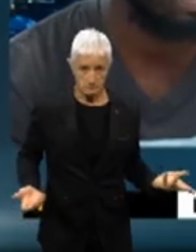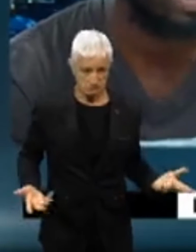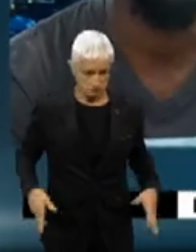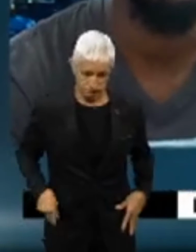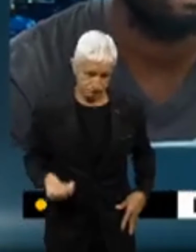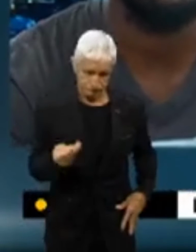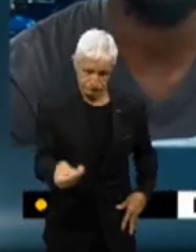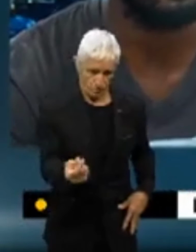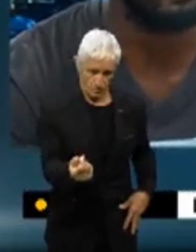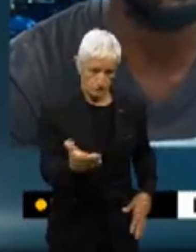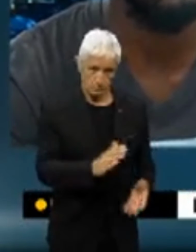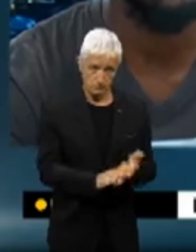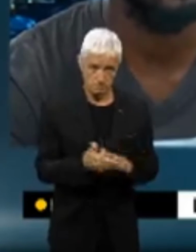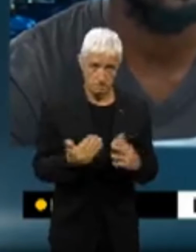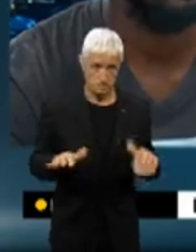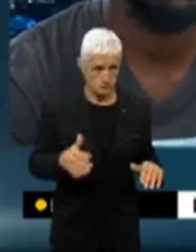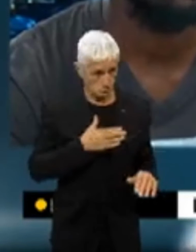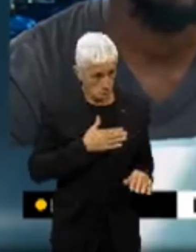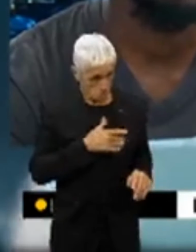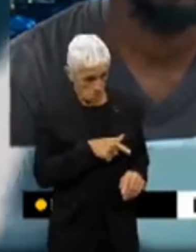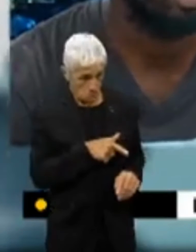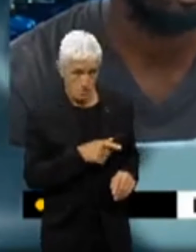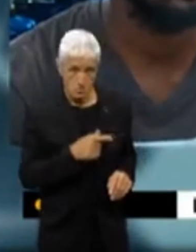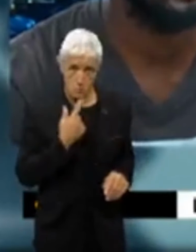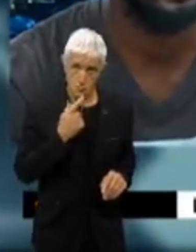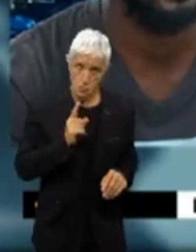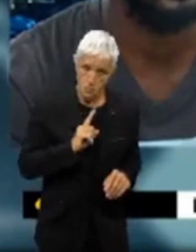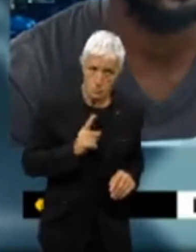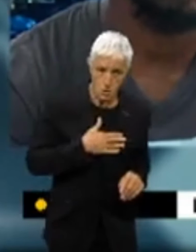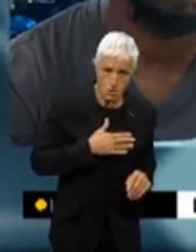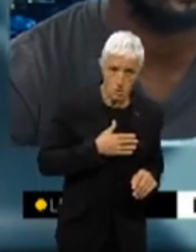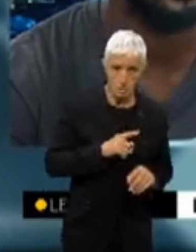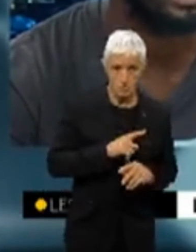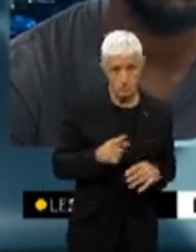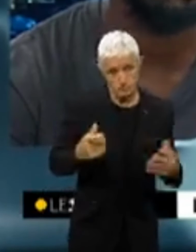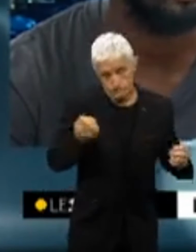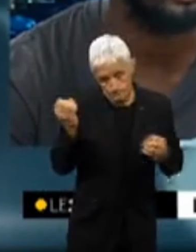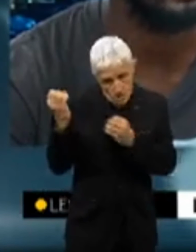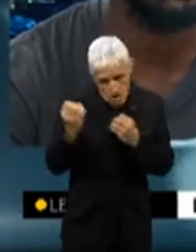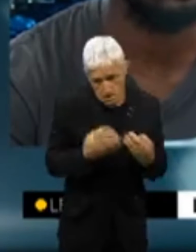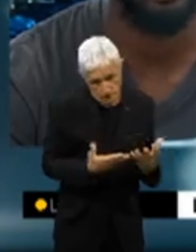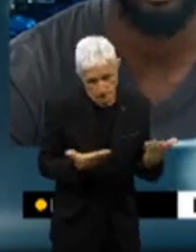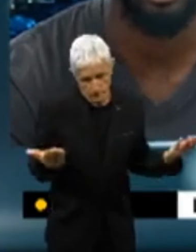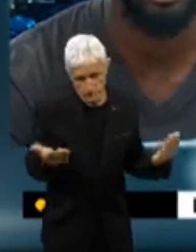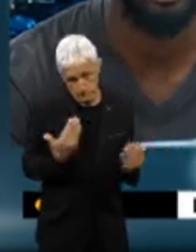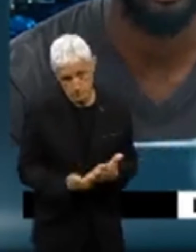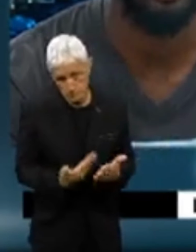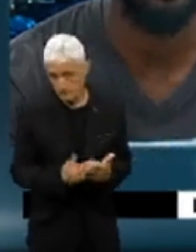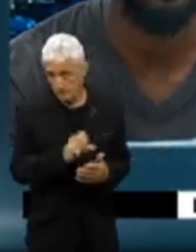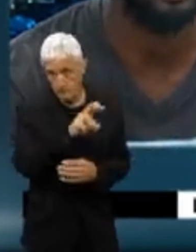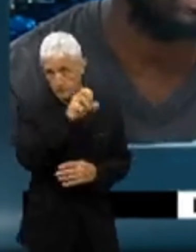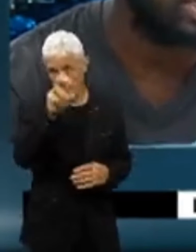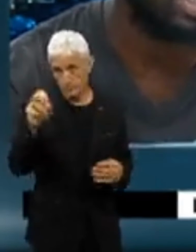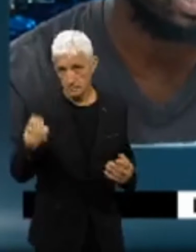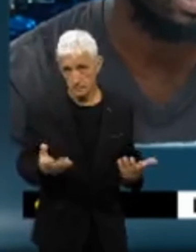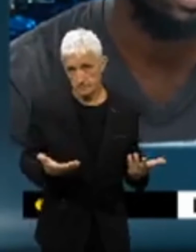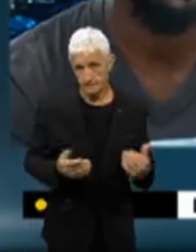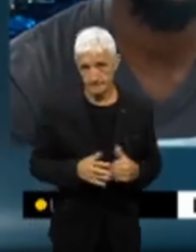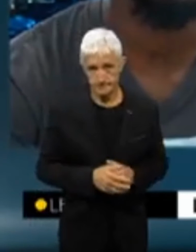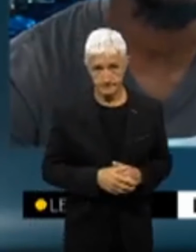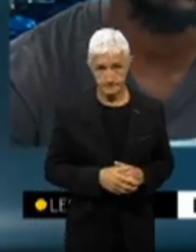passé l'argent et ils sont partis. Vous n'avez pas peur, justement ? Non, c'est des choses qui arrivent dans le voyage. Donc,